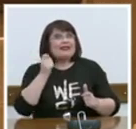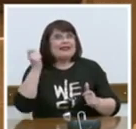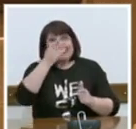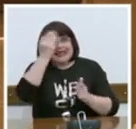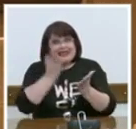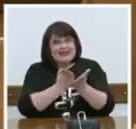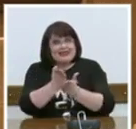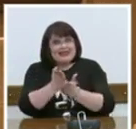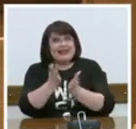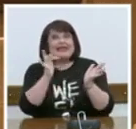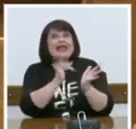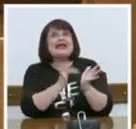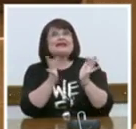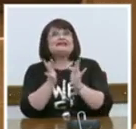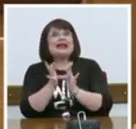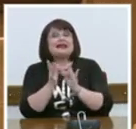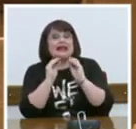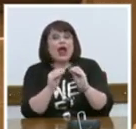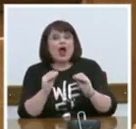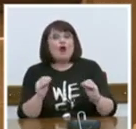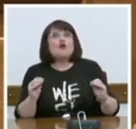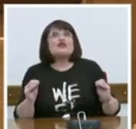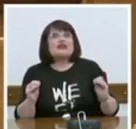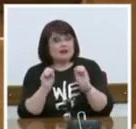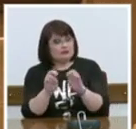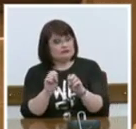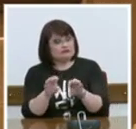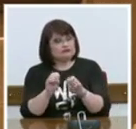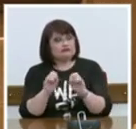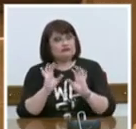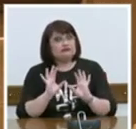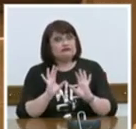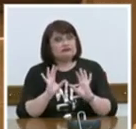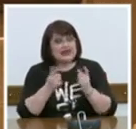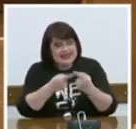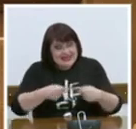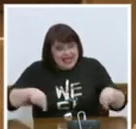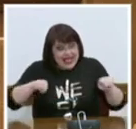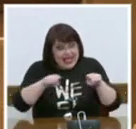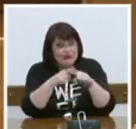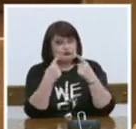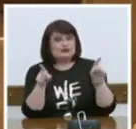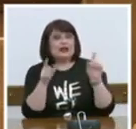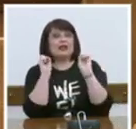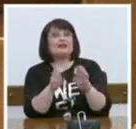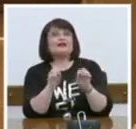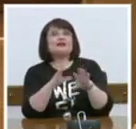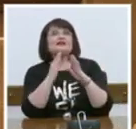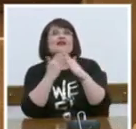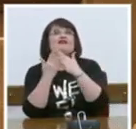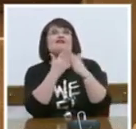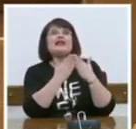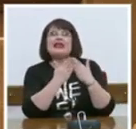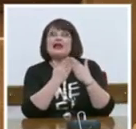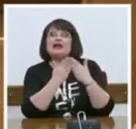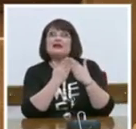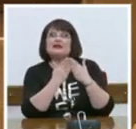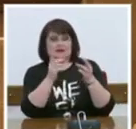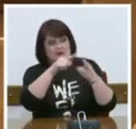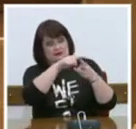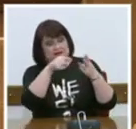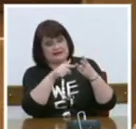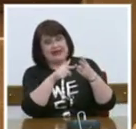χριστιανικής αγωγής. Να αναφέρω κάτι από την εμπειρία μου σχολική αίθουσα και τη διδασκαλία των σχολικών βιβλίων. Τρία εμβληματικά